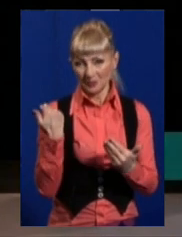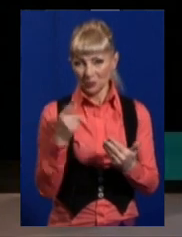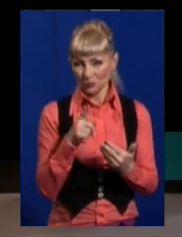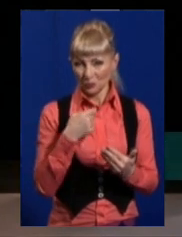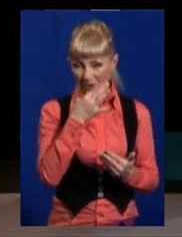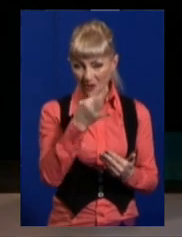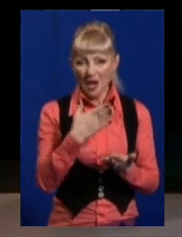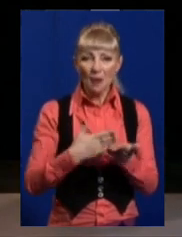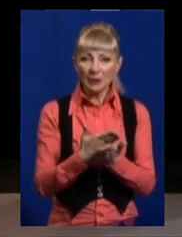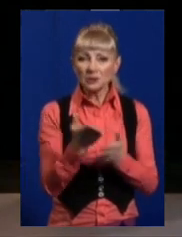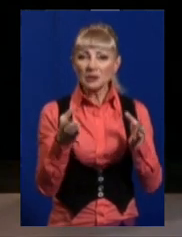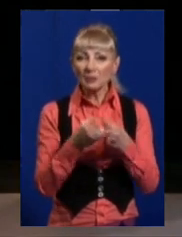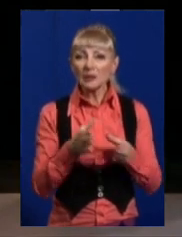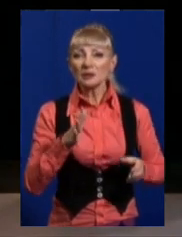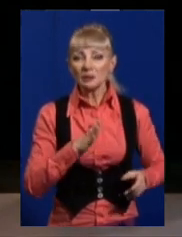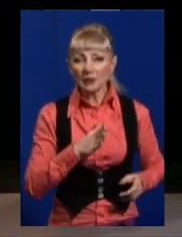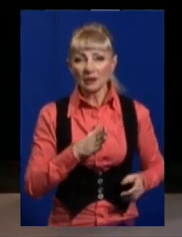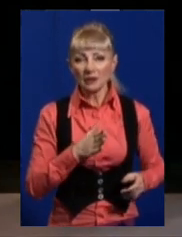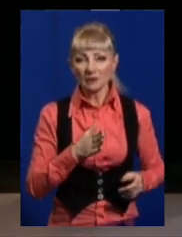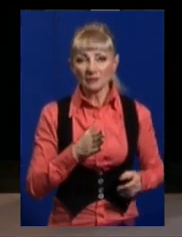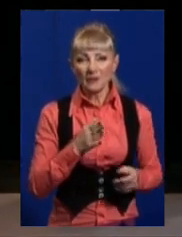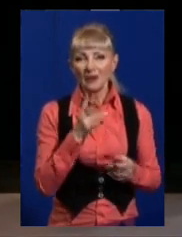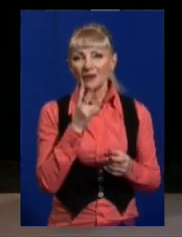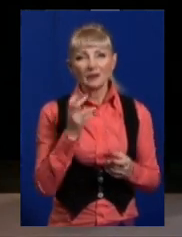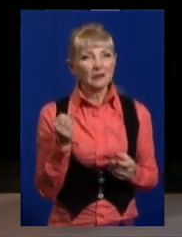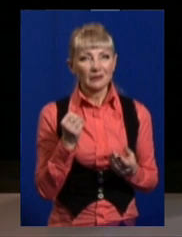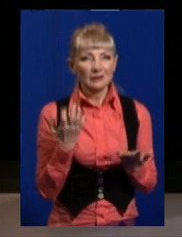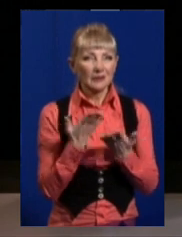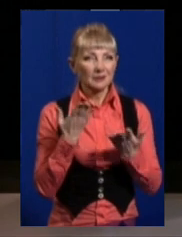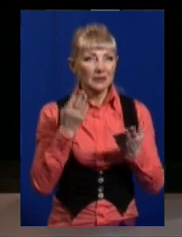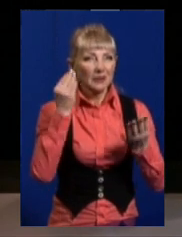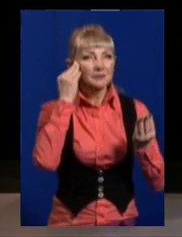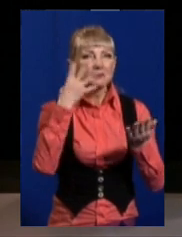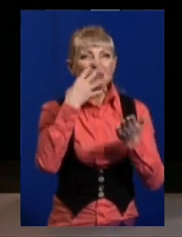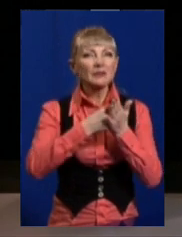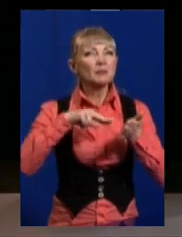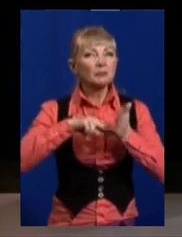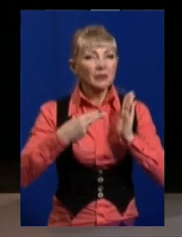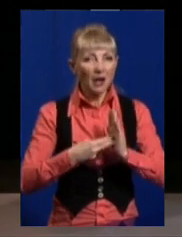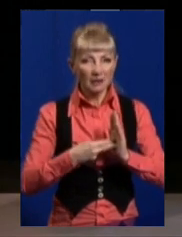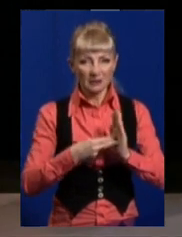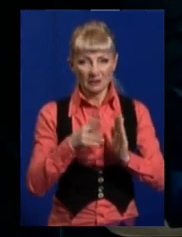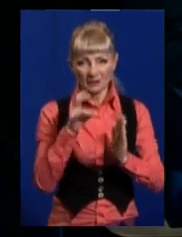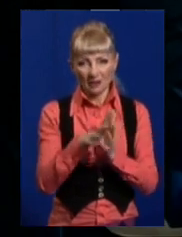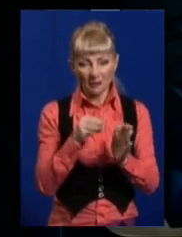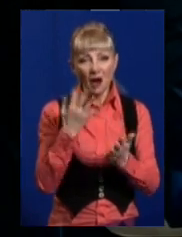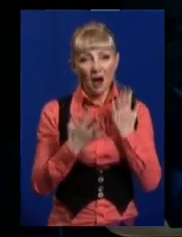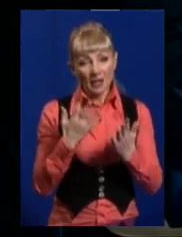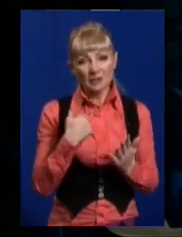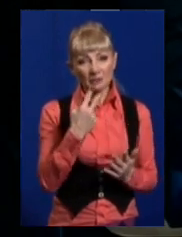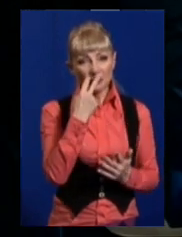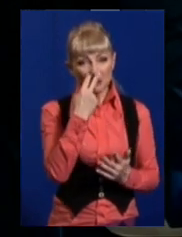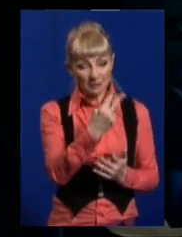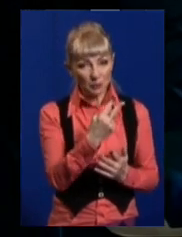що партії здебільшого були не ідеологічними на виборах. Але якщо ми придивимося до конфігурації, ми можемо